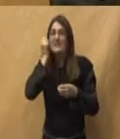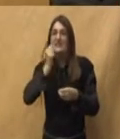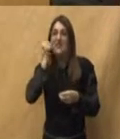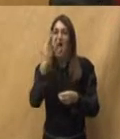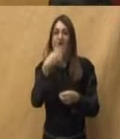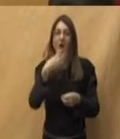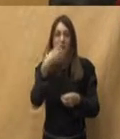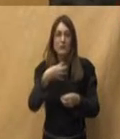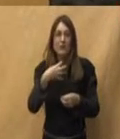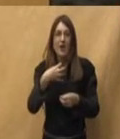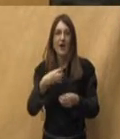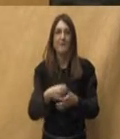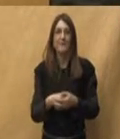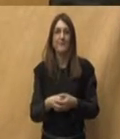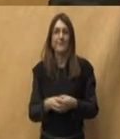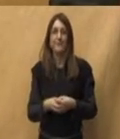jabuke,